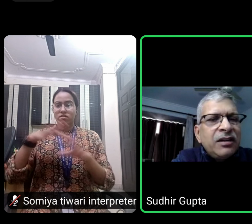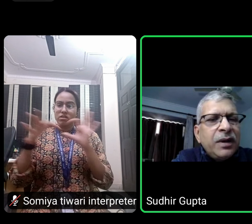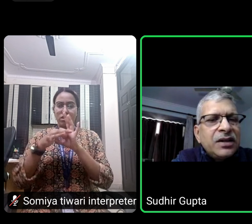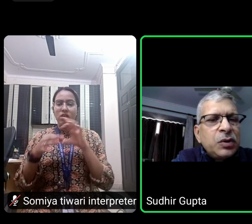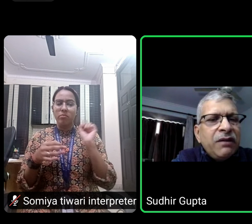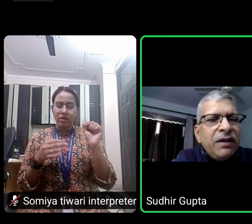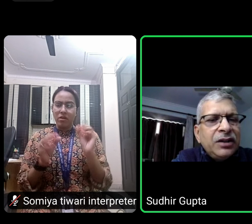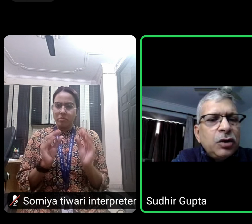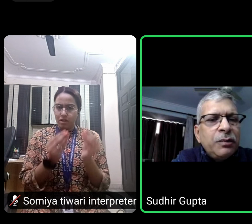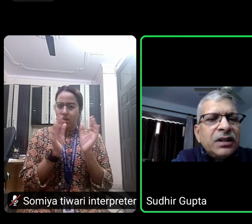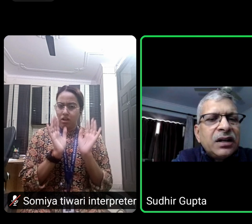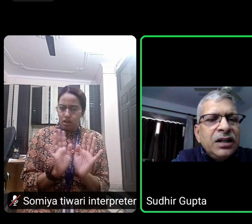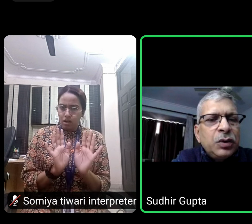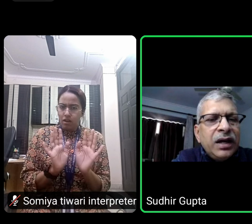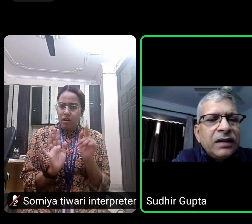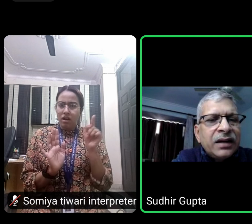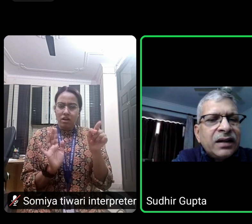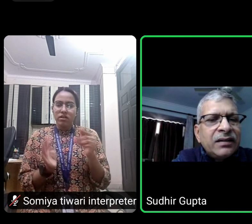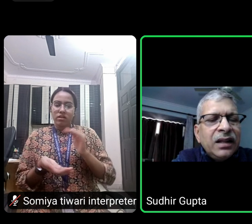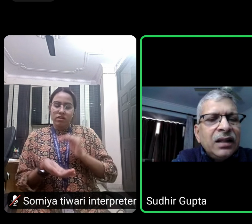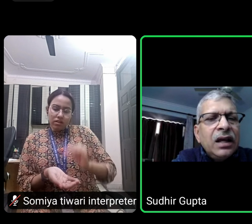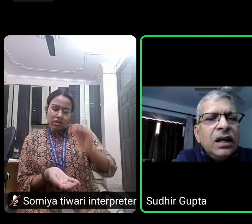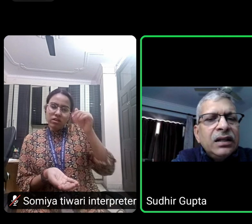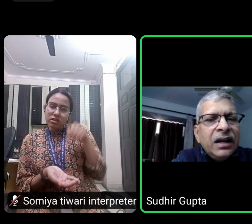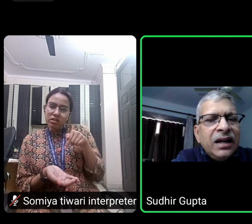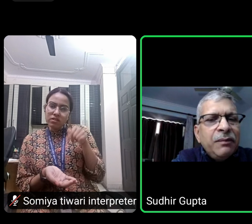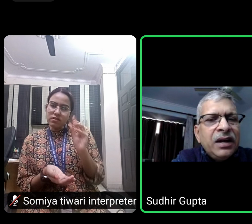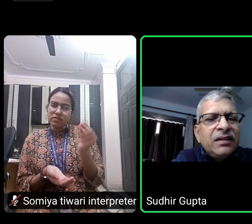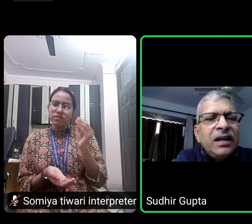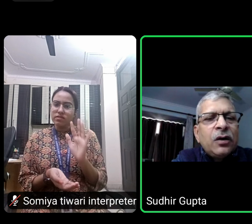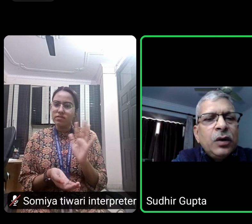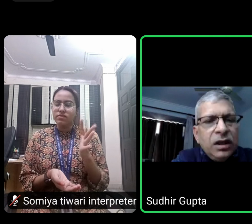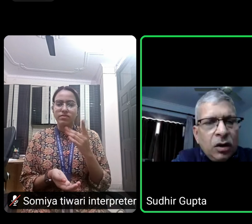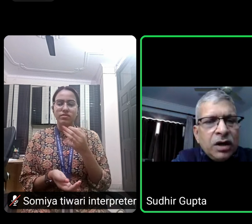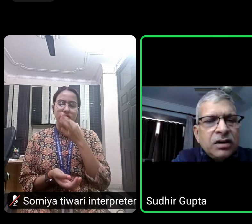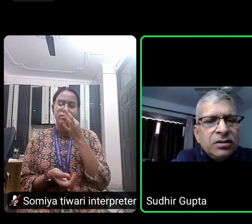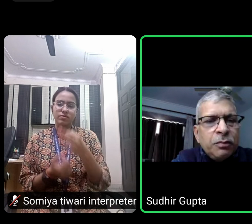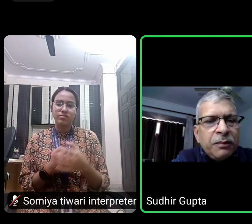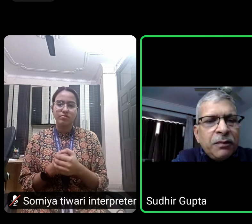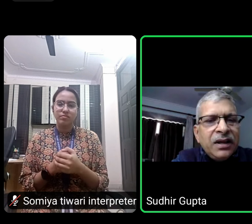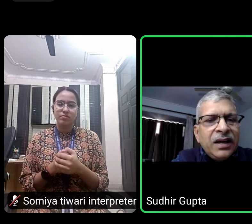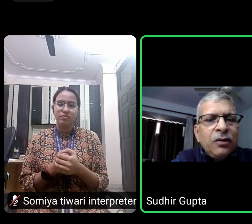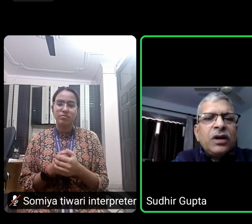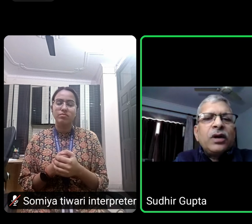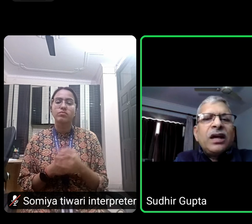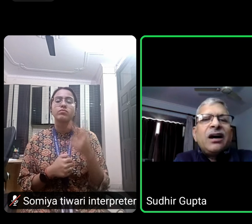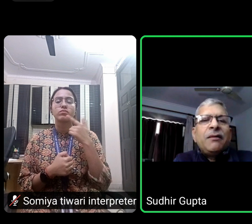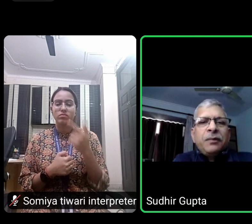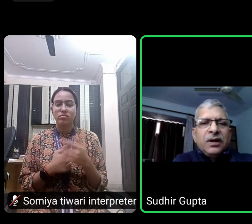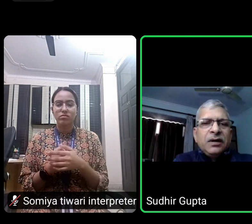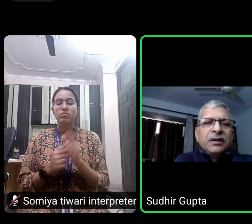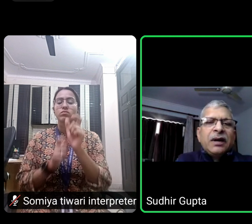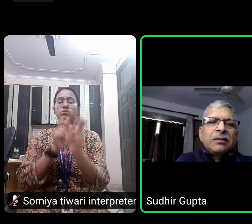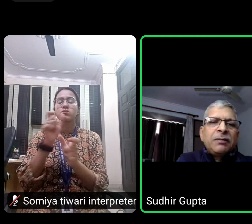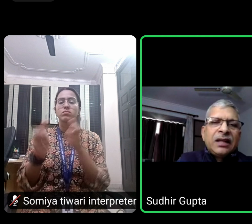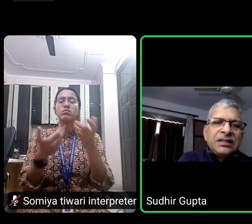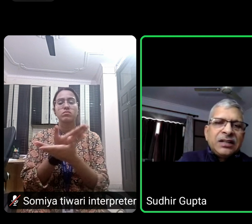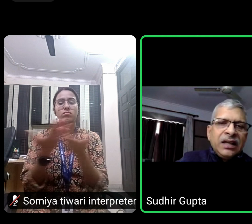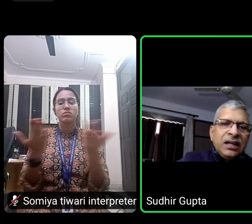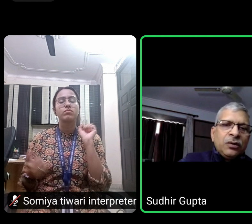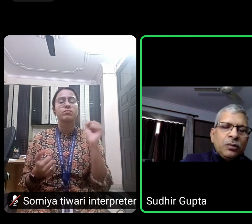और ऐसे पेरेंट्स जुड़े हुए हैं जो अभी तक नहीं जुड़े हैं सार्थक के साथ, या नए पेरेंट्स हैं, या कोई और जो पब्लिक है, उनको क्या आप